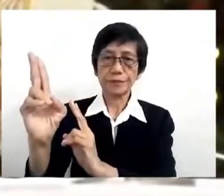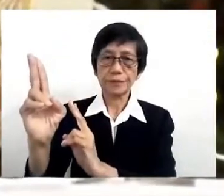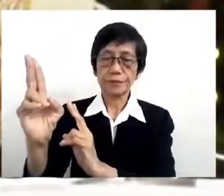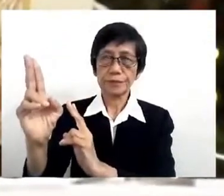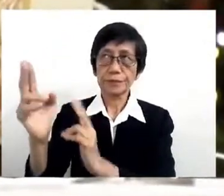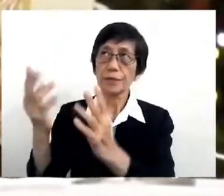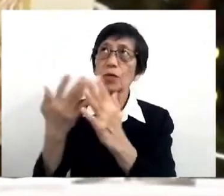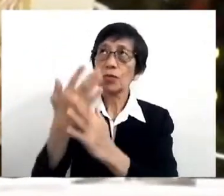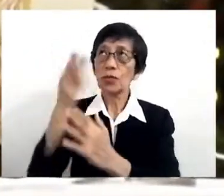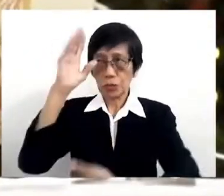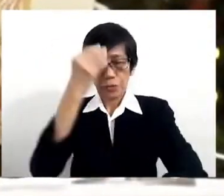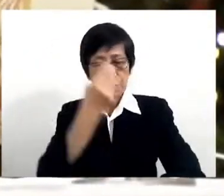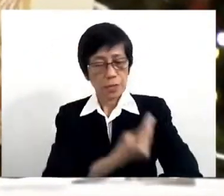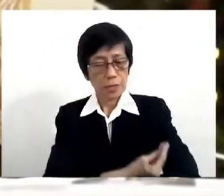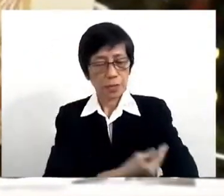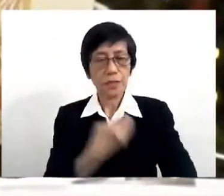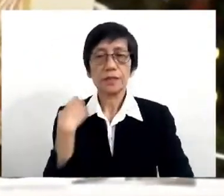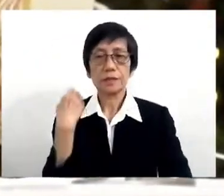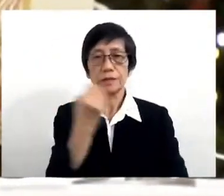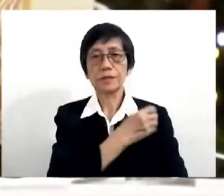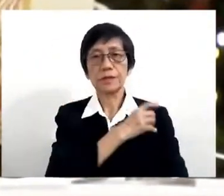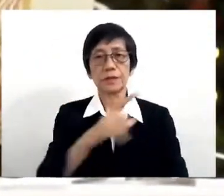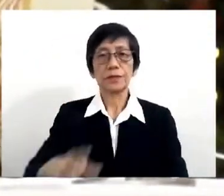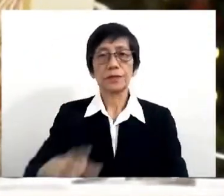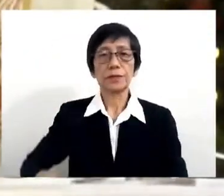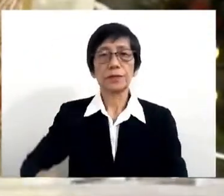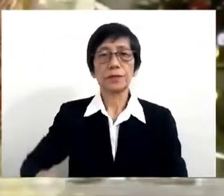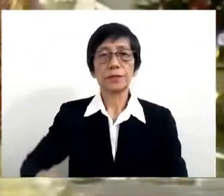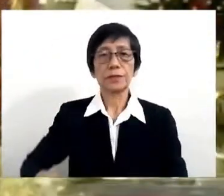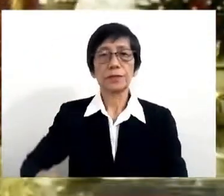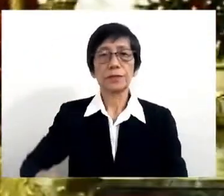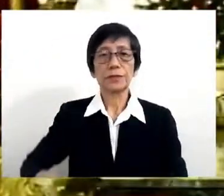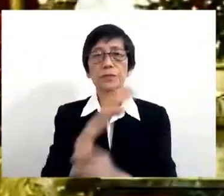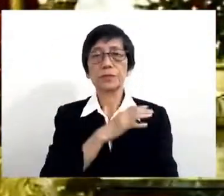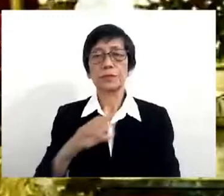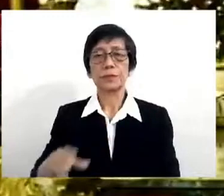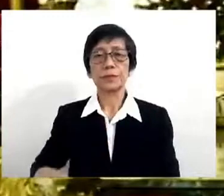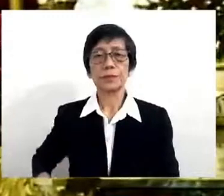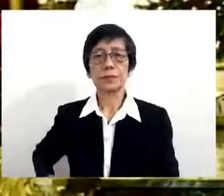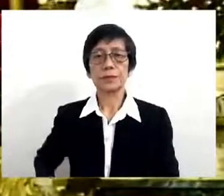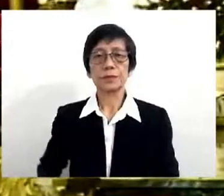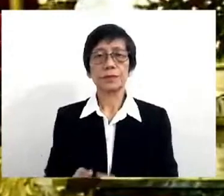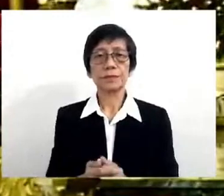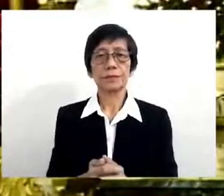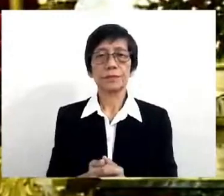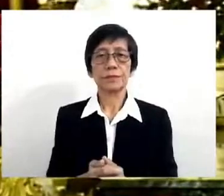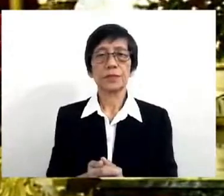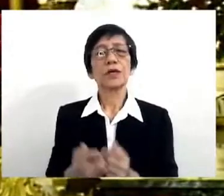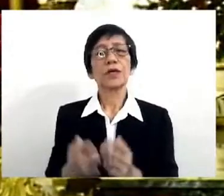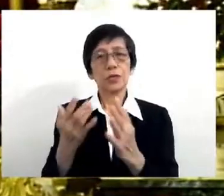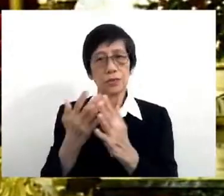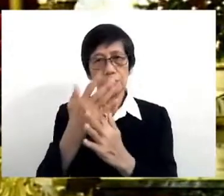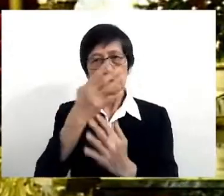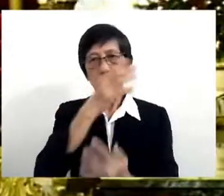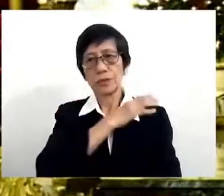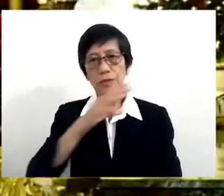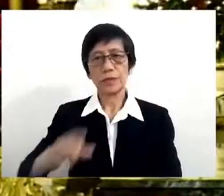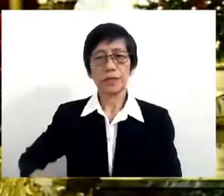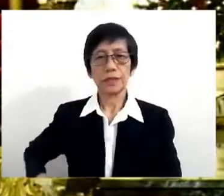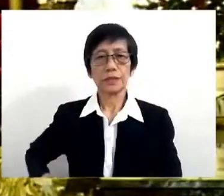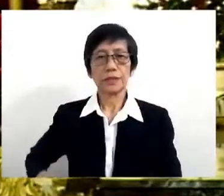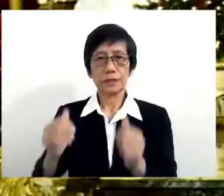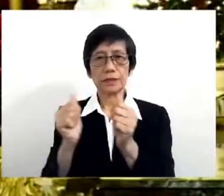iyong anak na aming Panginoong Hesukristo. Sa pamamagitan ni Kristo,